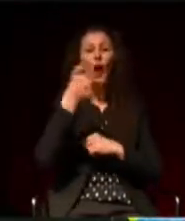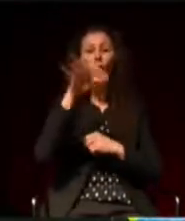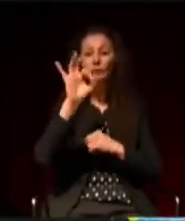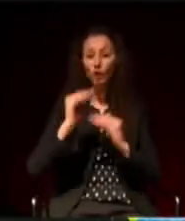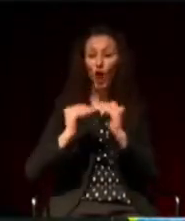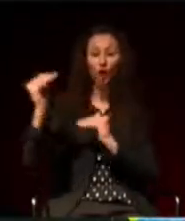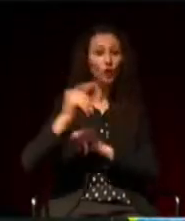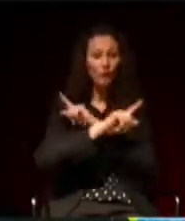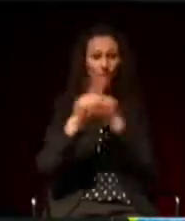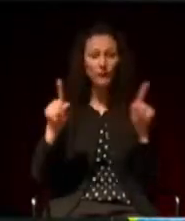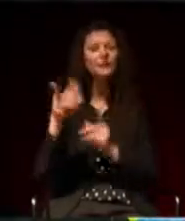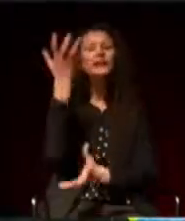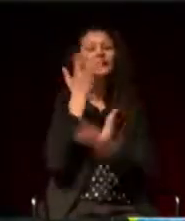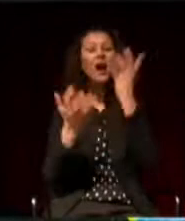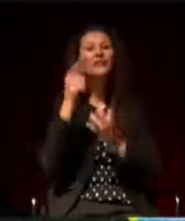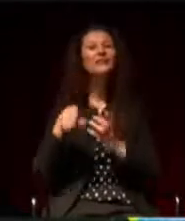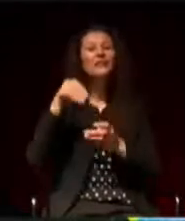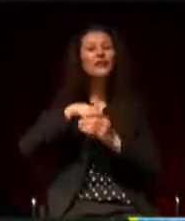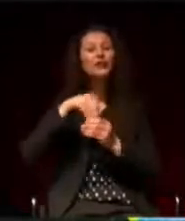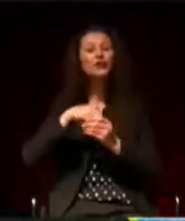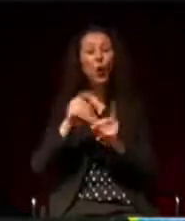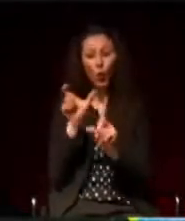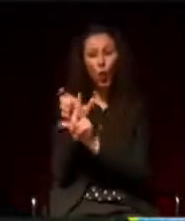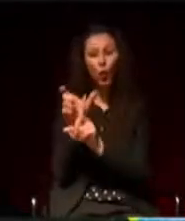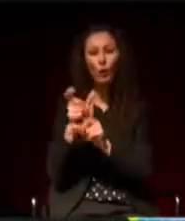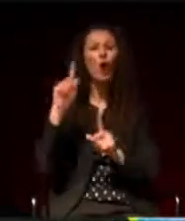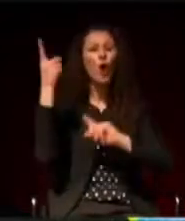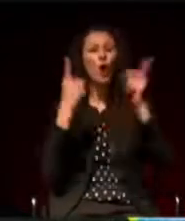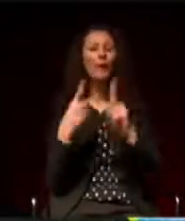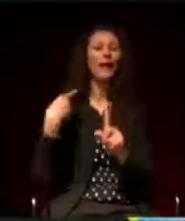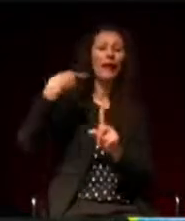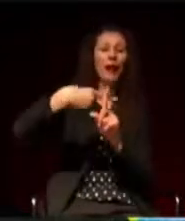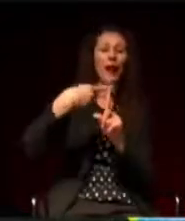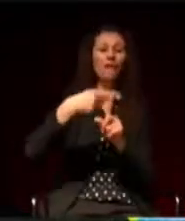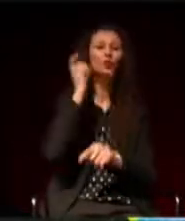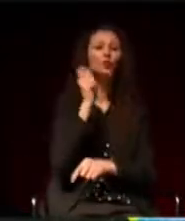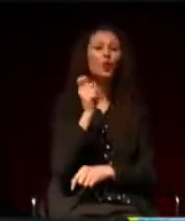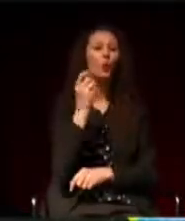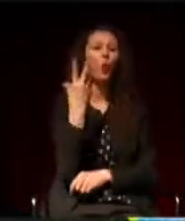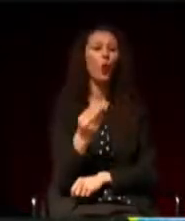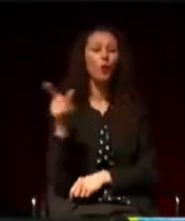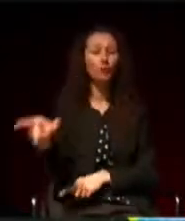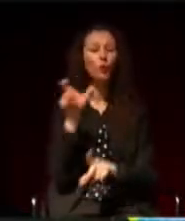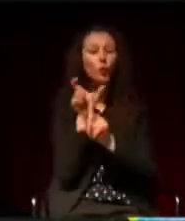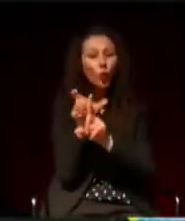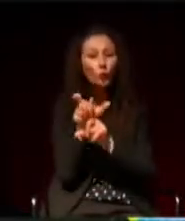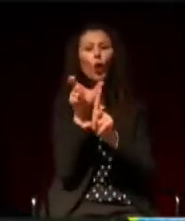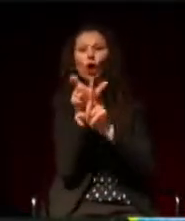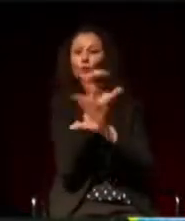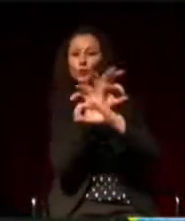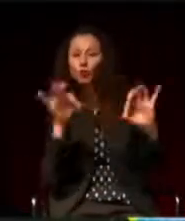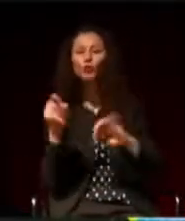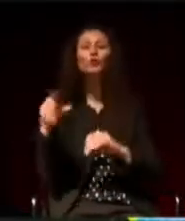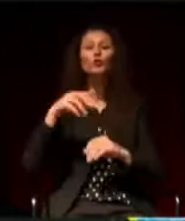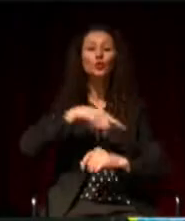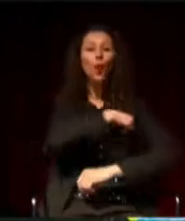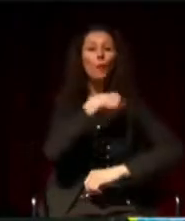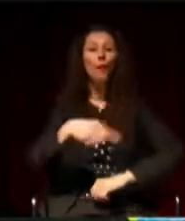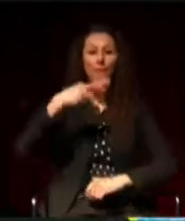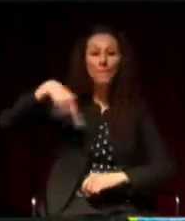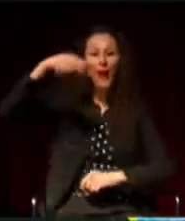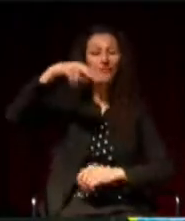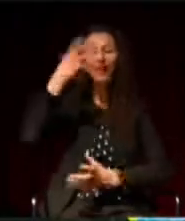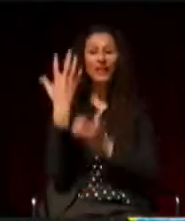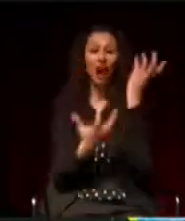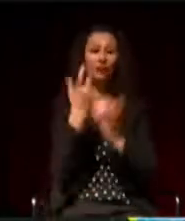Ancak binaların yangından korunması hakkında yönetmelik gereğince ilave olarak yapılması zorunlu olan korunumlu ya da korunumsuz normal merdiven dışındaki